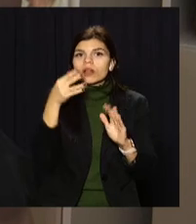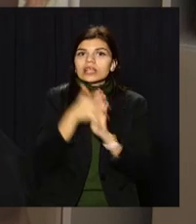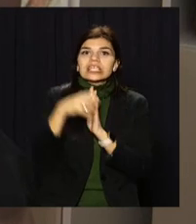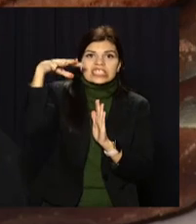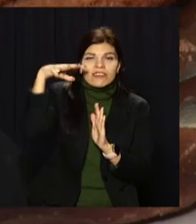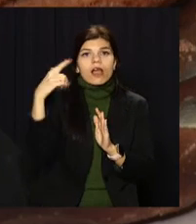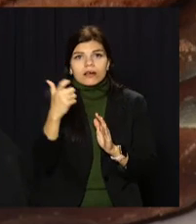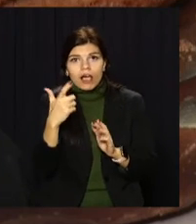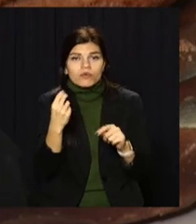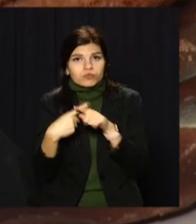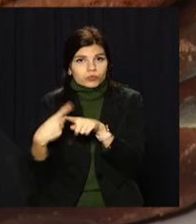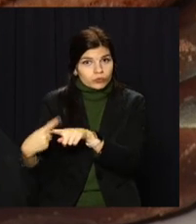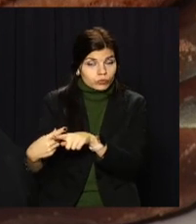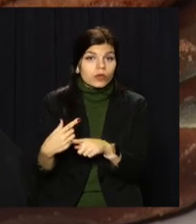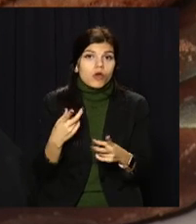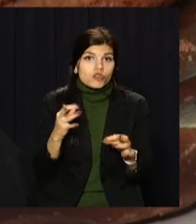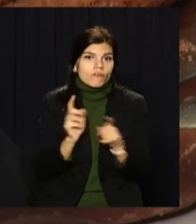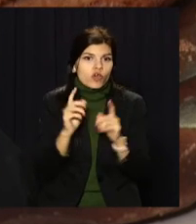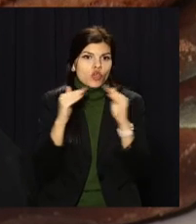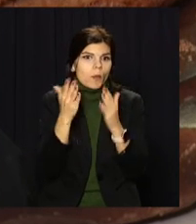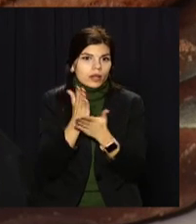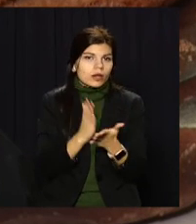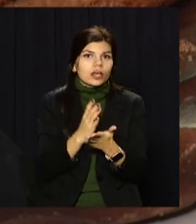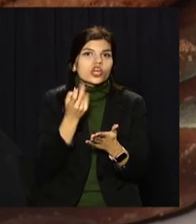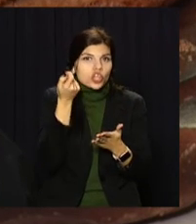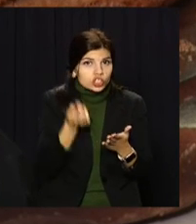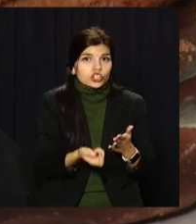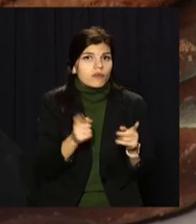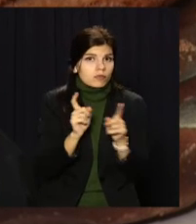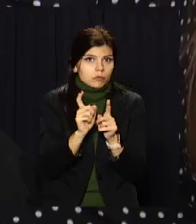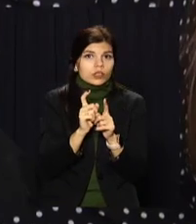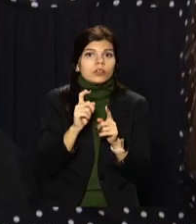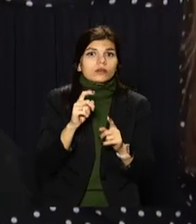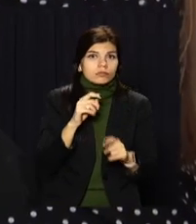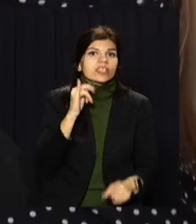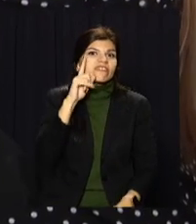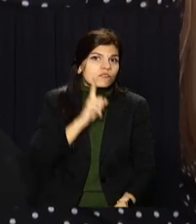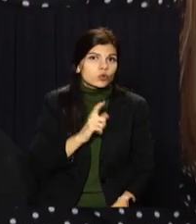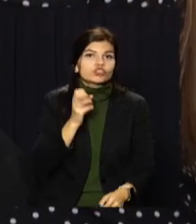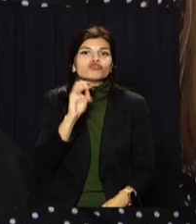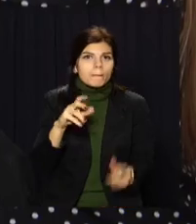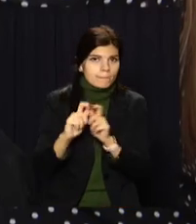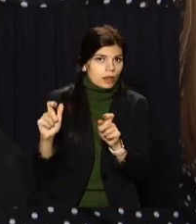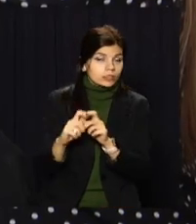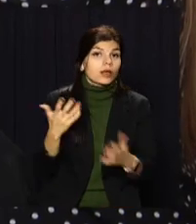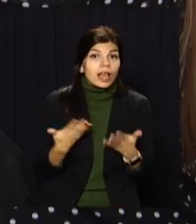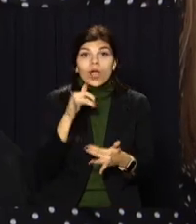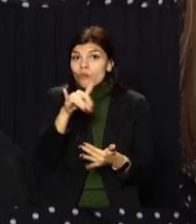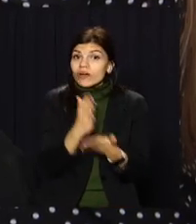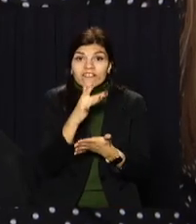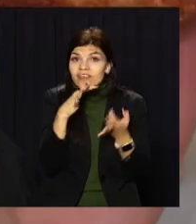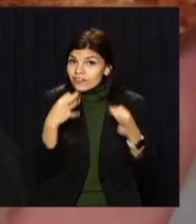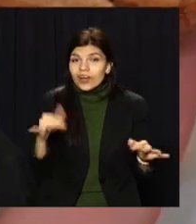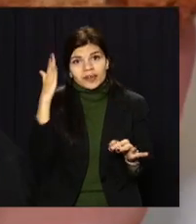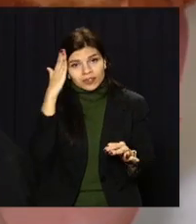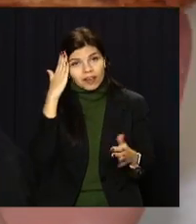світло і газ. Але в будь-якому разі домашній хліб не тільки дешевший за магазинний, але й смачніший. Тож, якщо є вільний час і